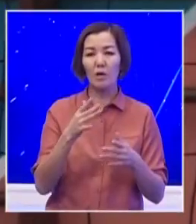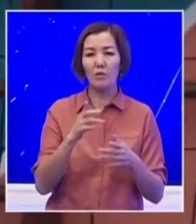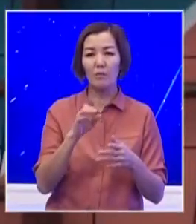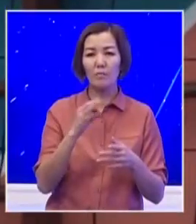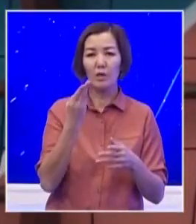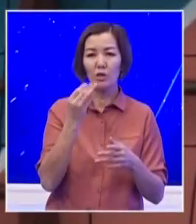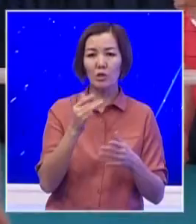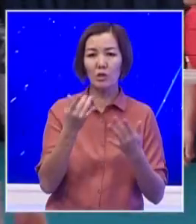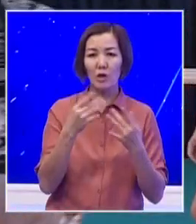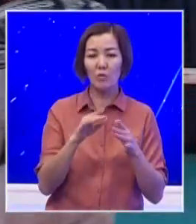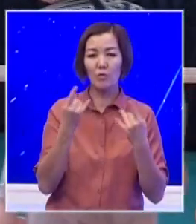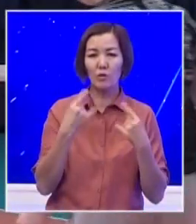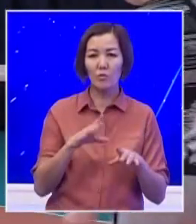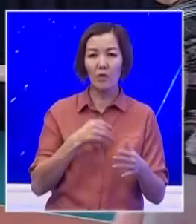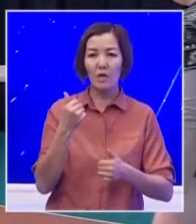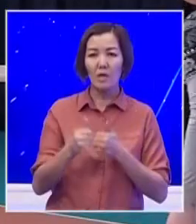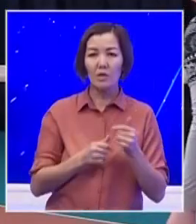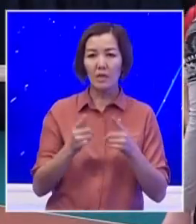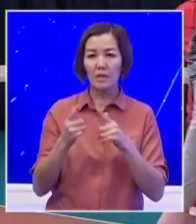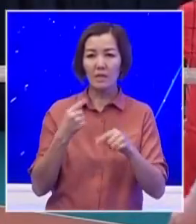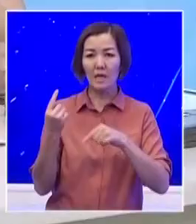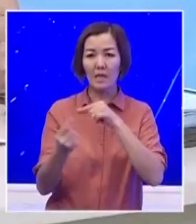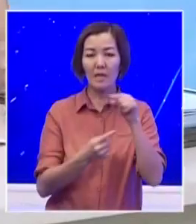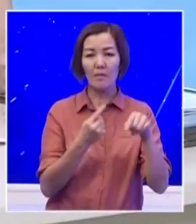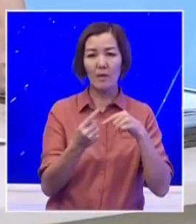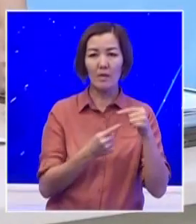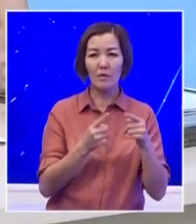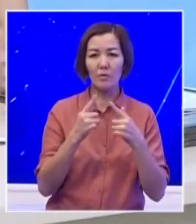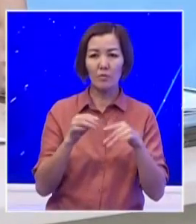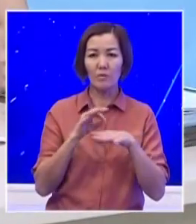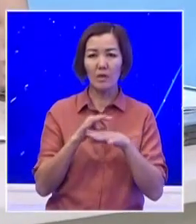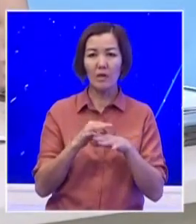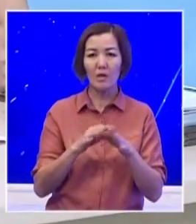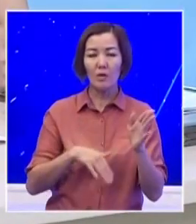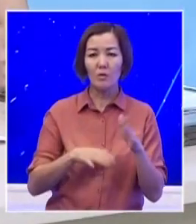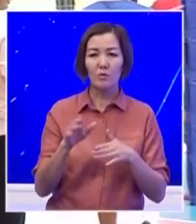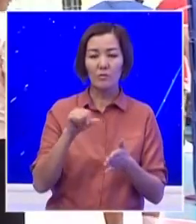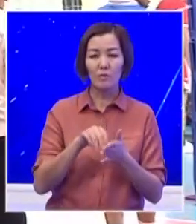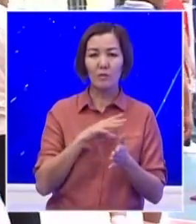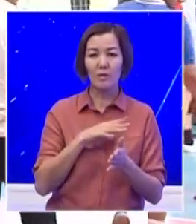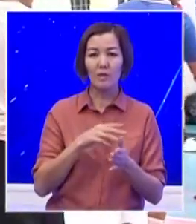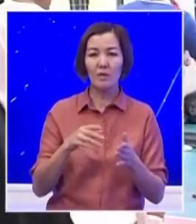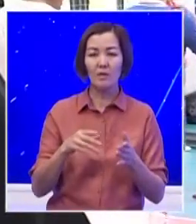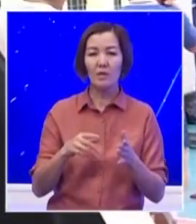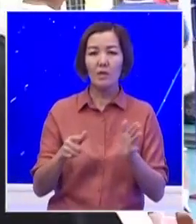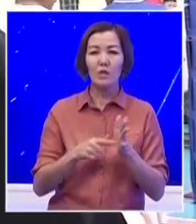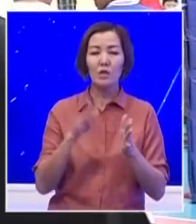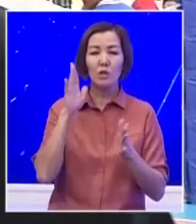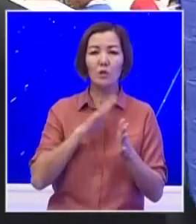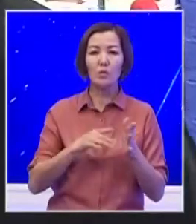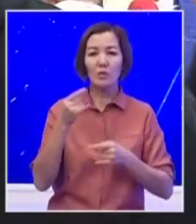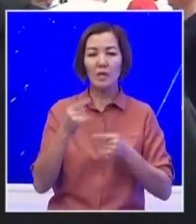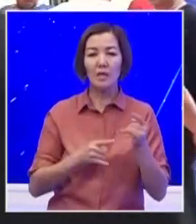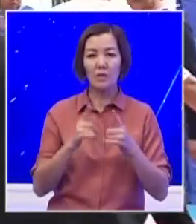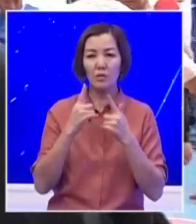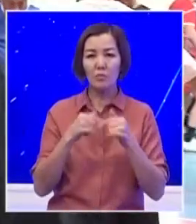елді мекенінің тумасы. Жарыс айналмалы жүйе бойынша өтті. Командалар алаңда аянып қалған жоқ. Жетісу телеарнасының ұйымдастыруымен